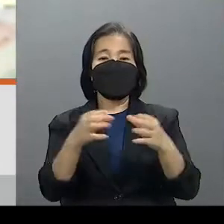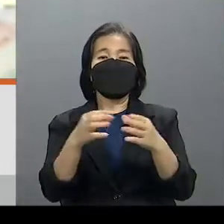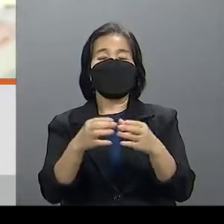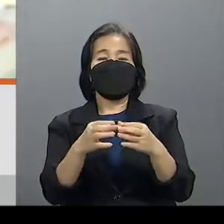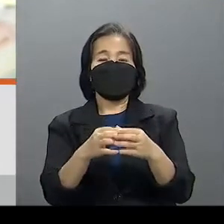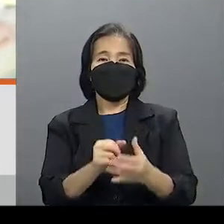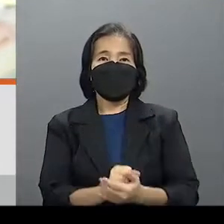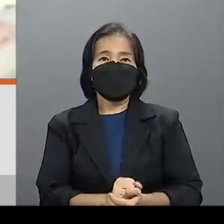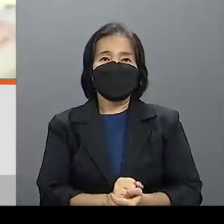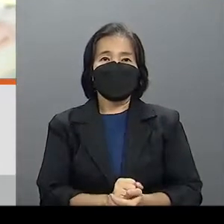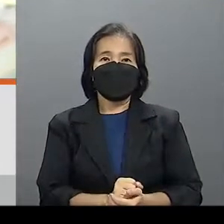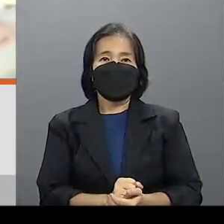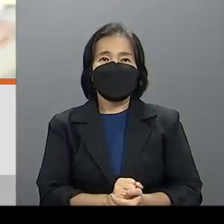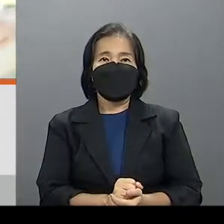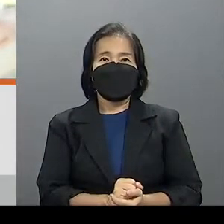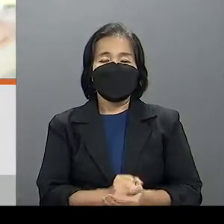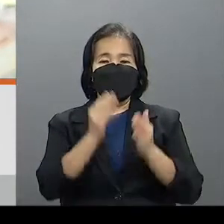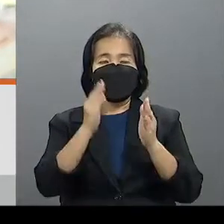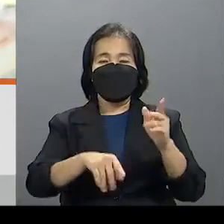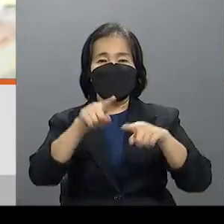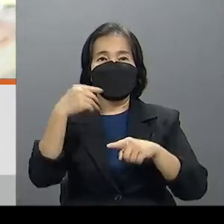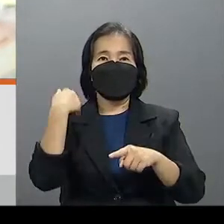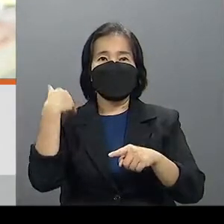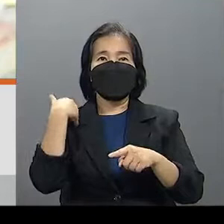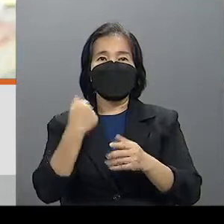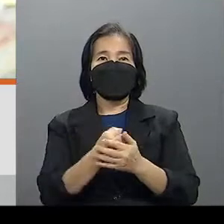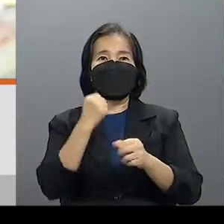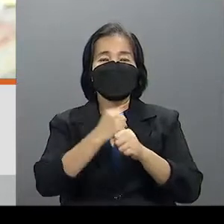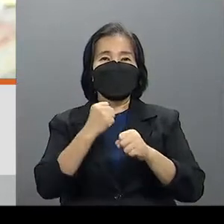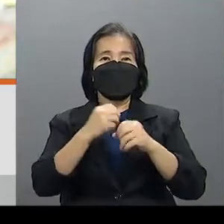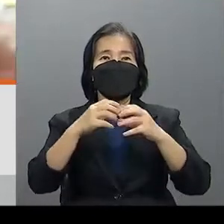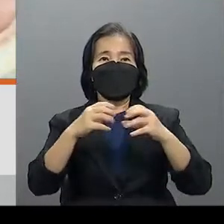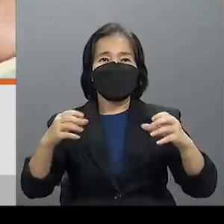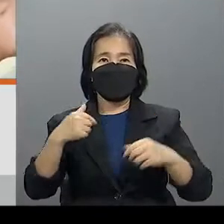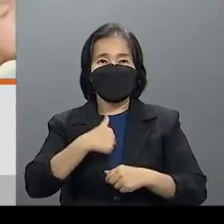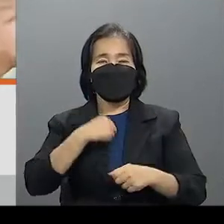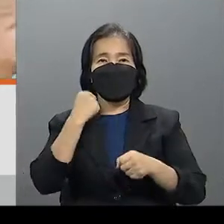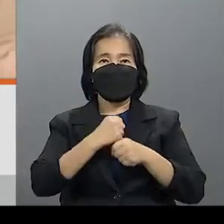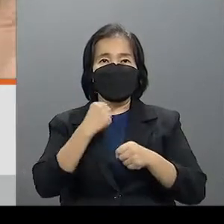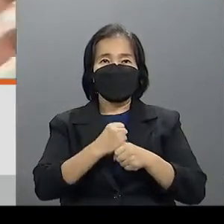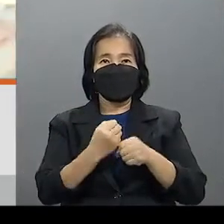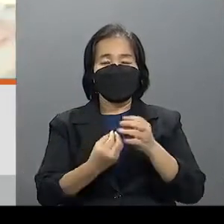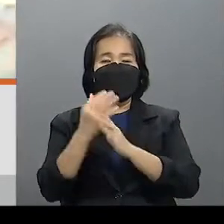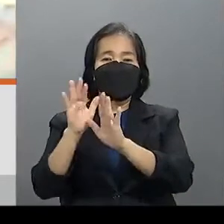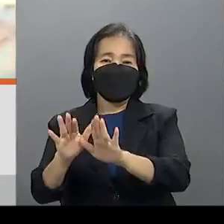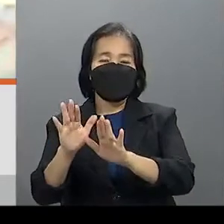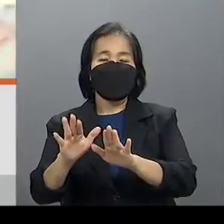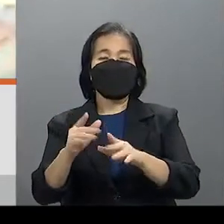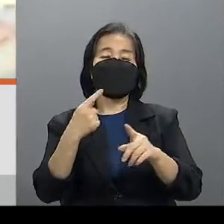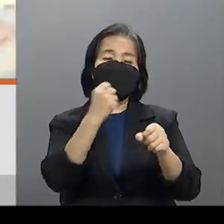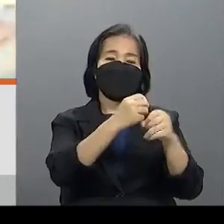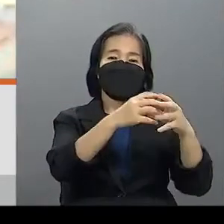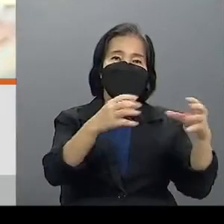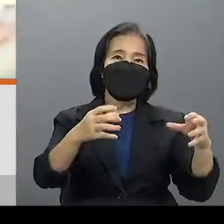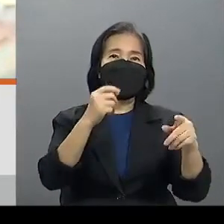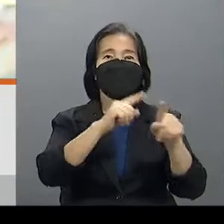ต่างคนบางคนก็ทำหน่อลอยฟ้าอย่างนี่ทำหน่อลอยฟ้าไอ้นั่นป้าภัยเขาก็ทำหน่อโอเอ